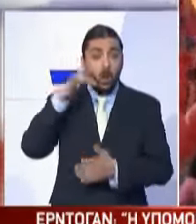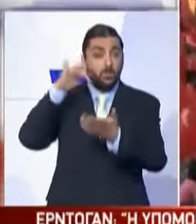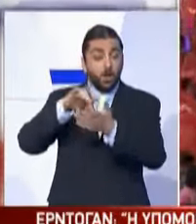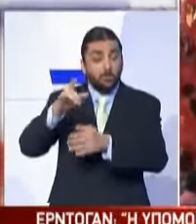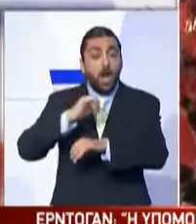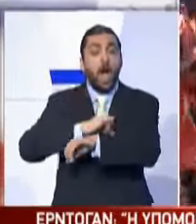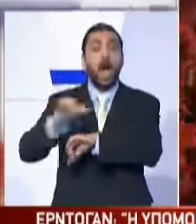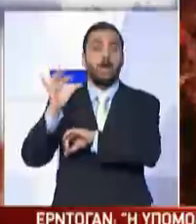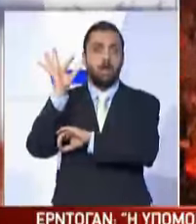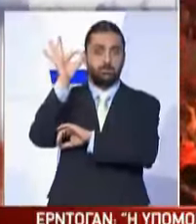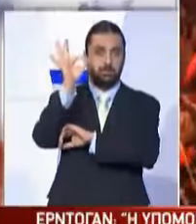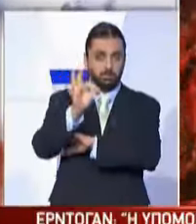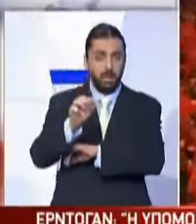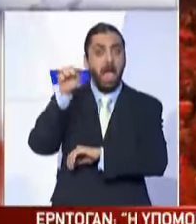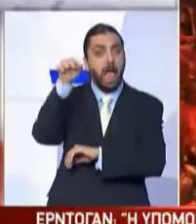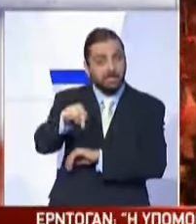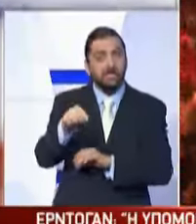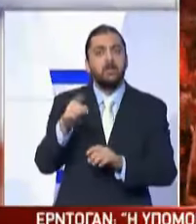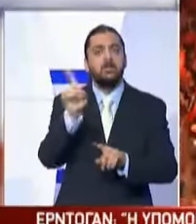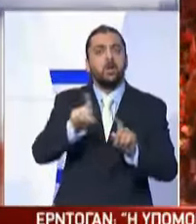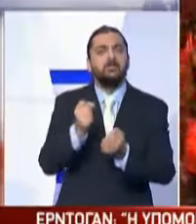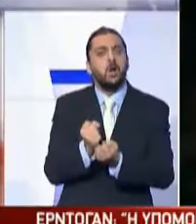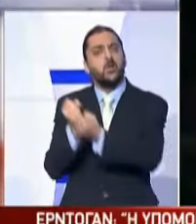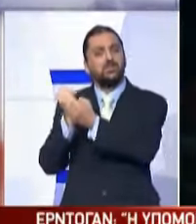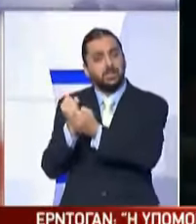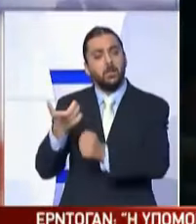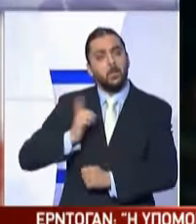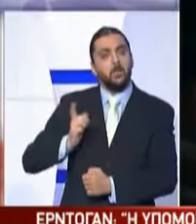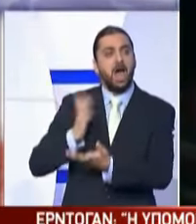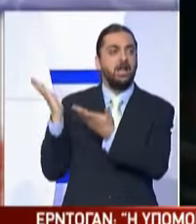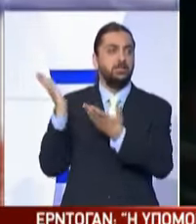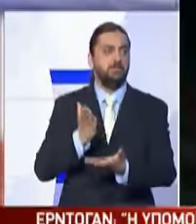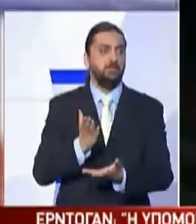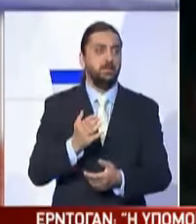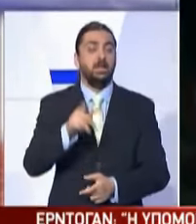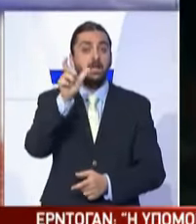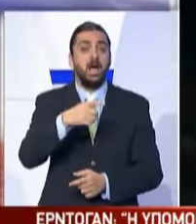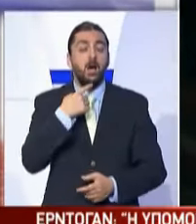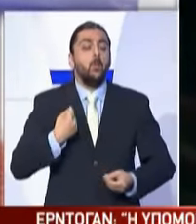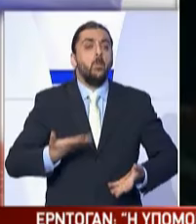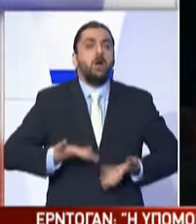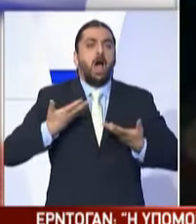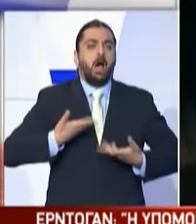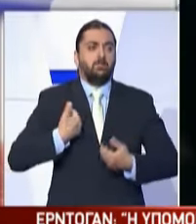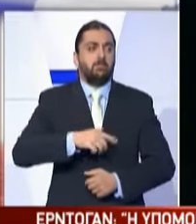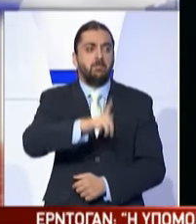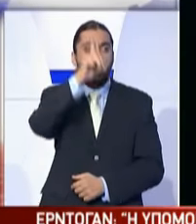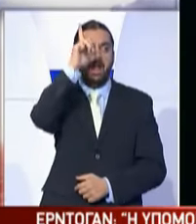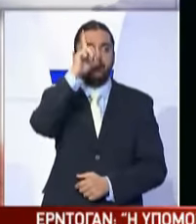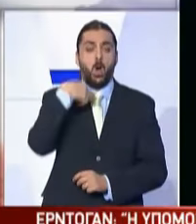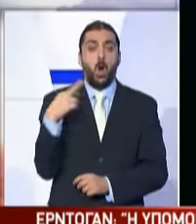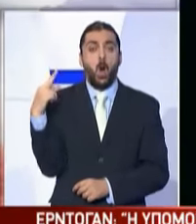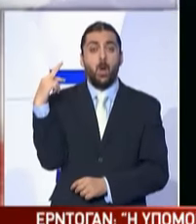τον περίμενε πλήθος υποστηρικτών του κόμματός του. Çok mutluyum, gururluyum, çok sevinçliyim. 3